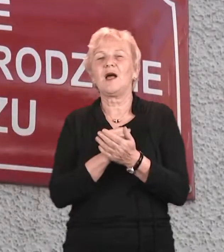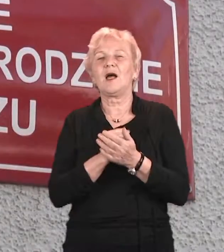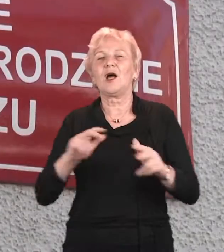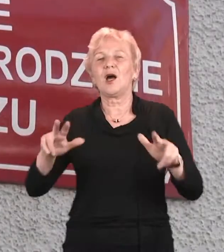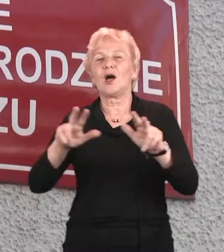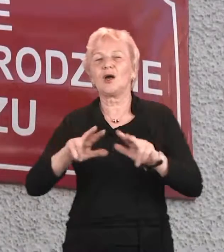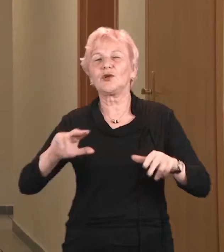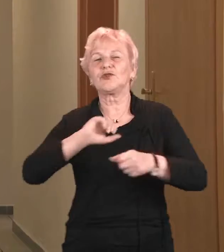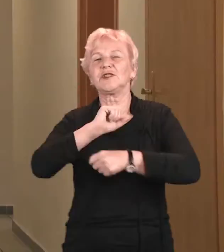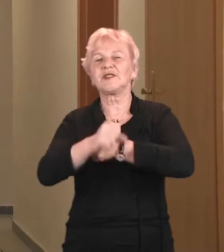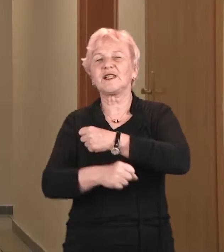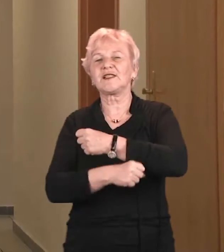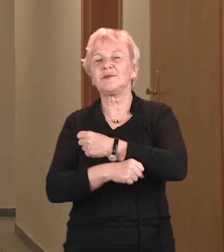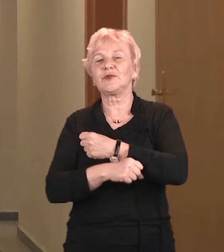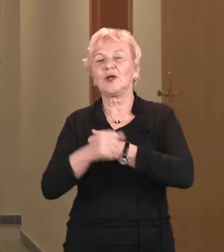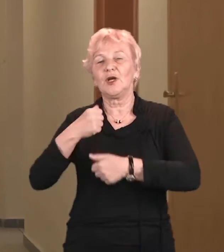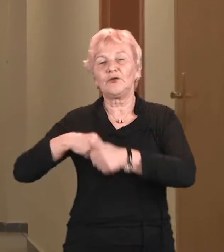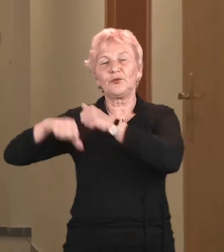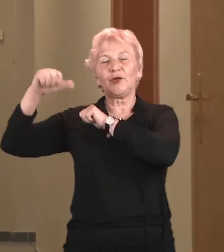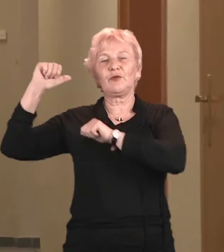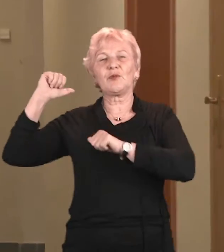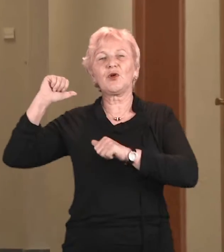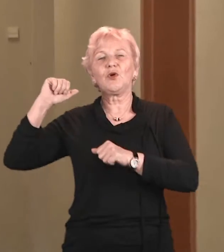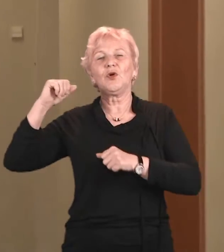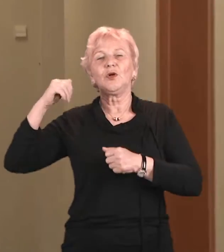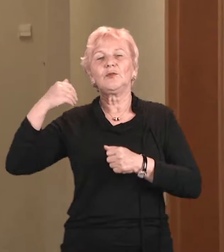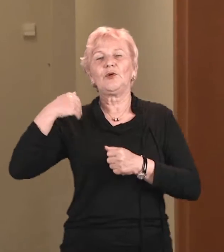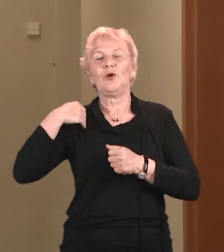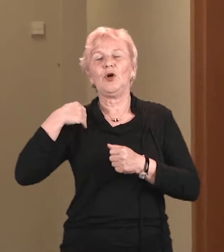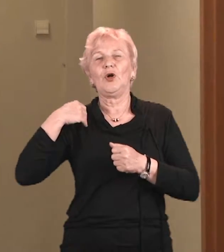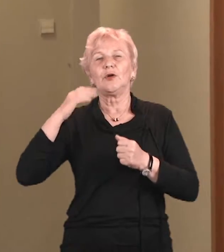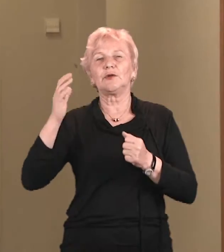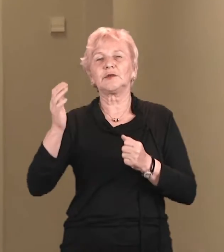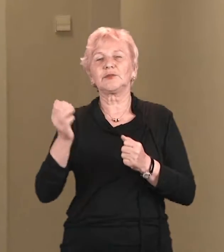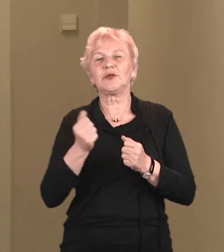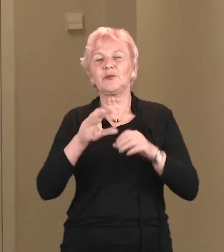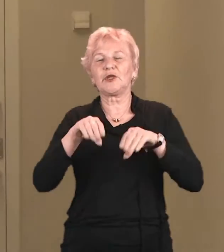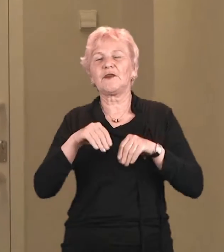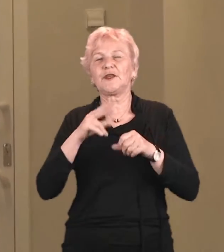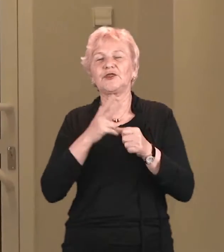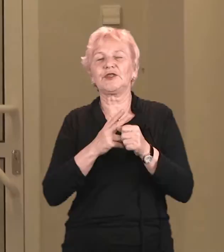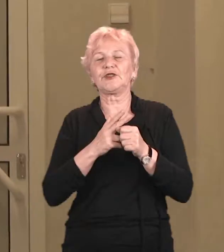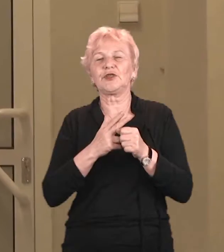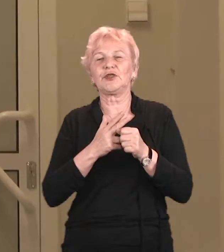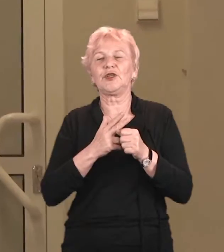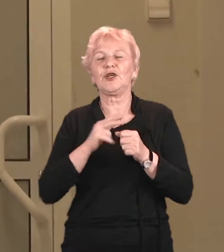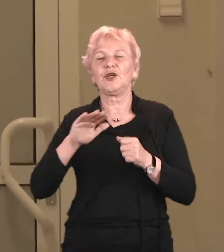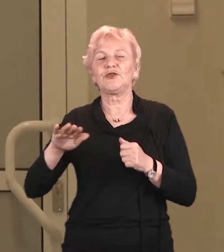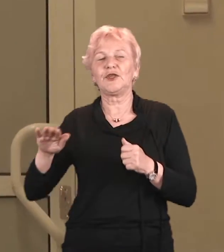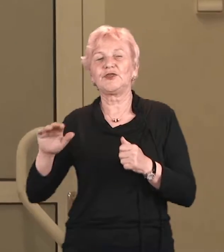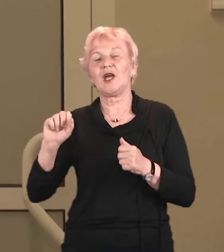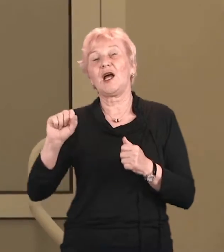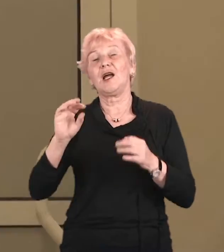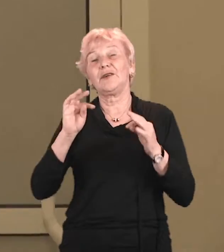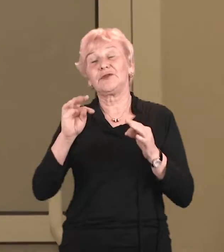pieczą zastępczą objętych zostało blisko 30 dzieci. Niepokojącym faktem jest, że w bieżącym ta liczba już zbliża się wielkimi krokami